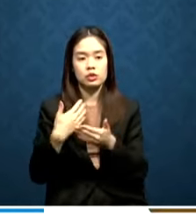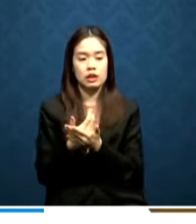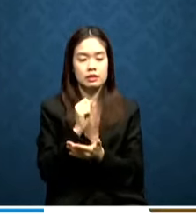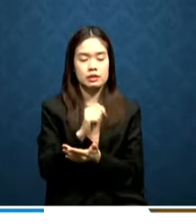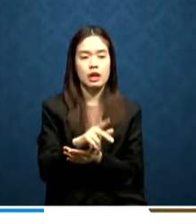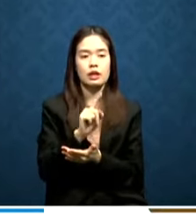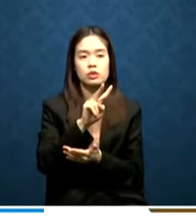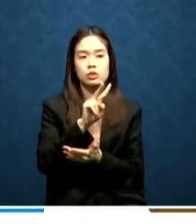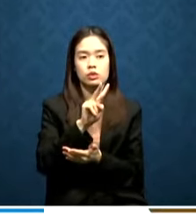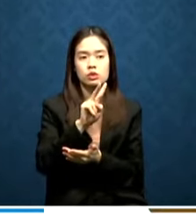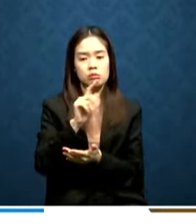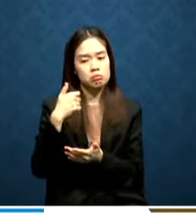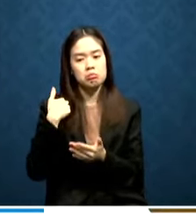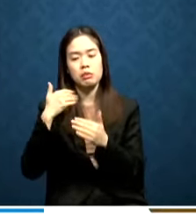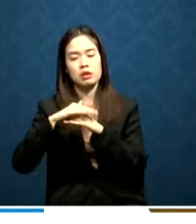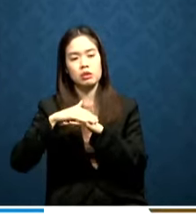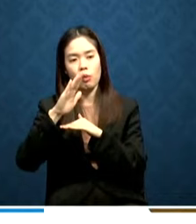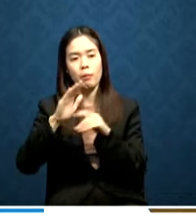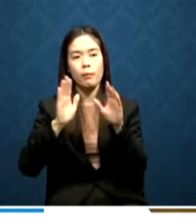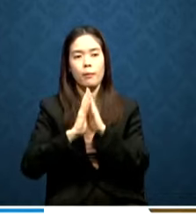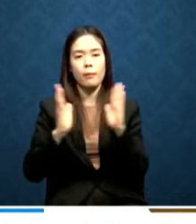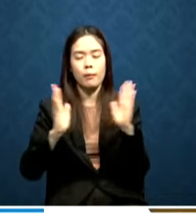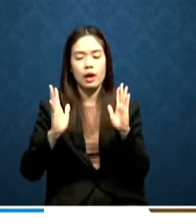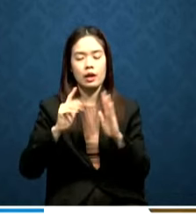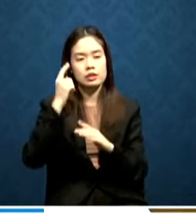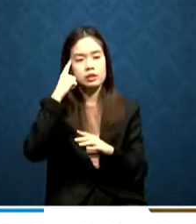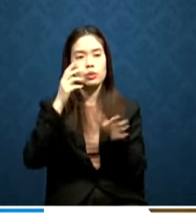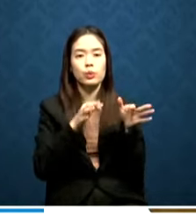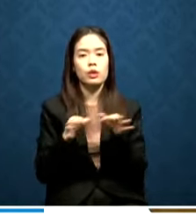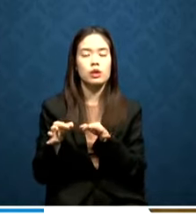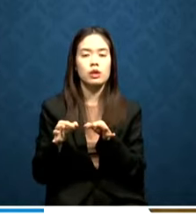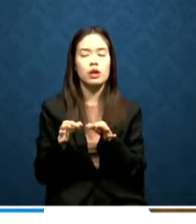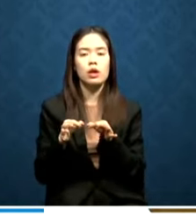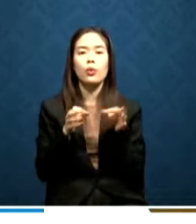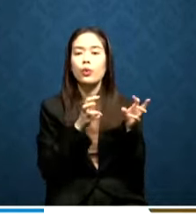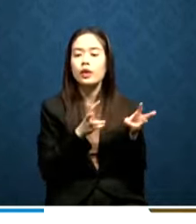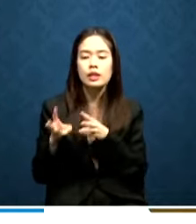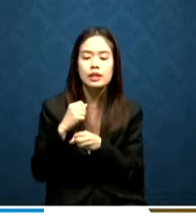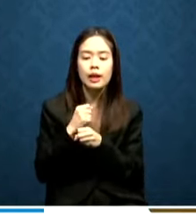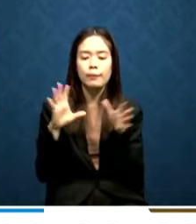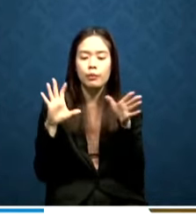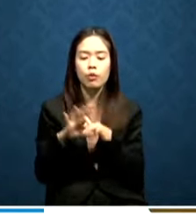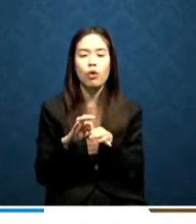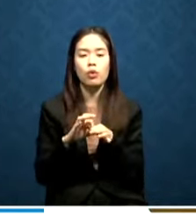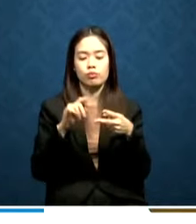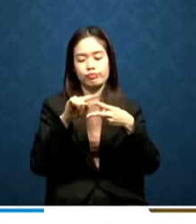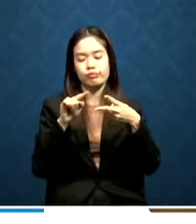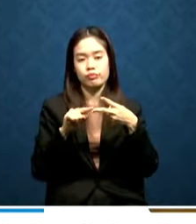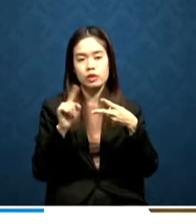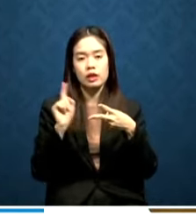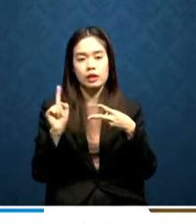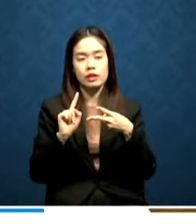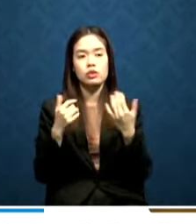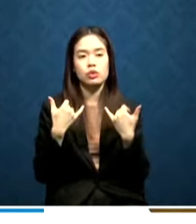ของประชาชนให้ความสะดวกดังนั้นเนี่ยในประเด็นเรื่องประชามติ2ชั้นเนี่ยทั้งสภาผู้แทนราษฎรที่ยืนพิจารณากันแล้วนะครับคิดว่